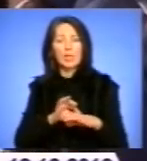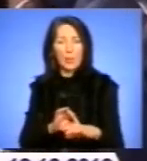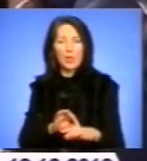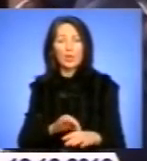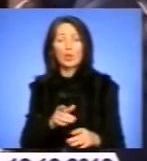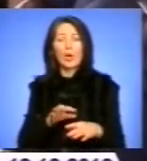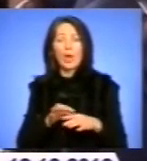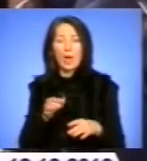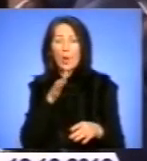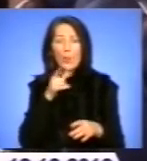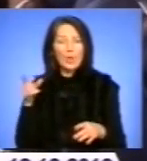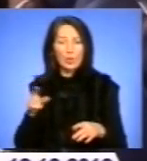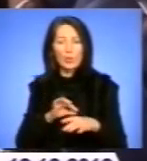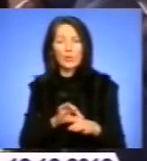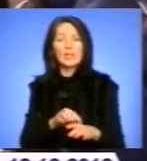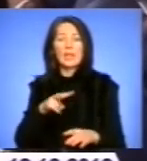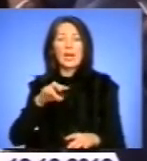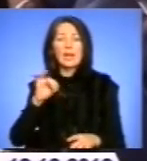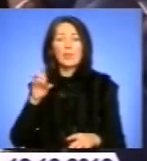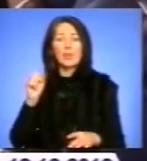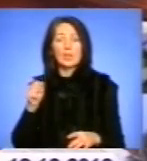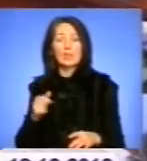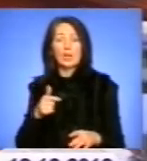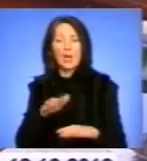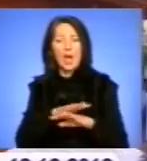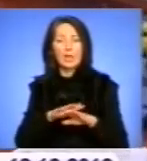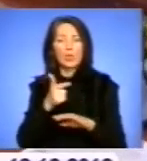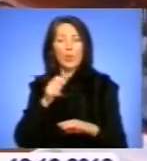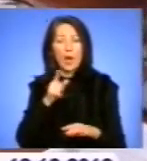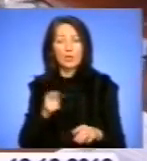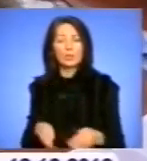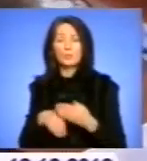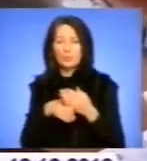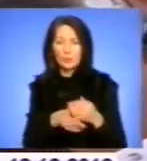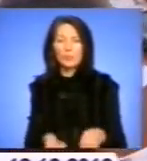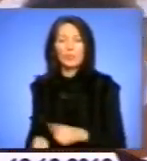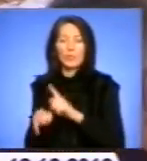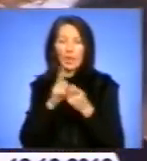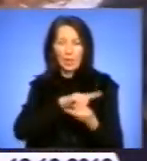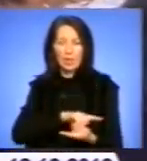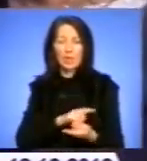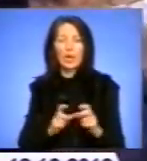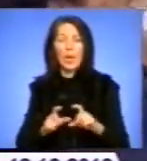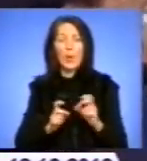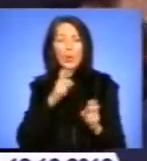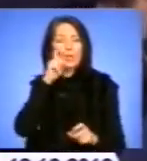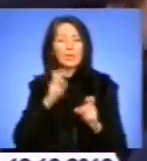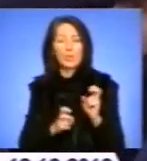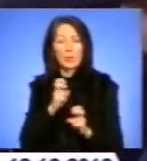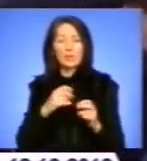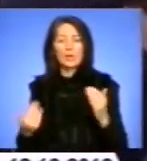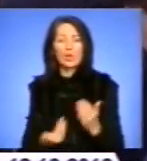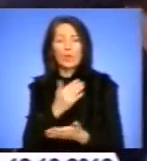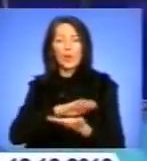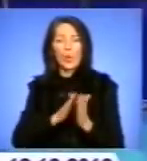ринку природного газу. Вона повинна допомогти українським підприємствам перейти на нові умови роботи ринку газу.